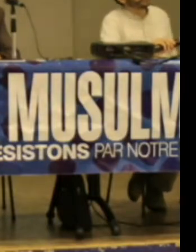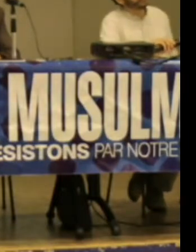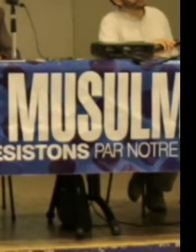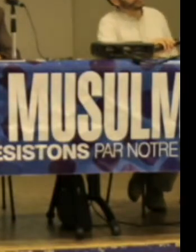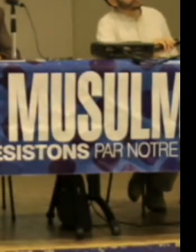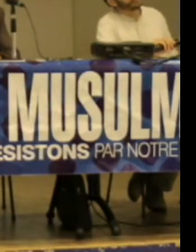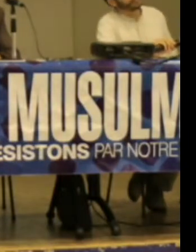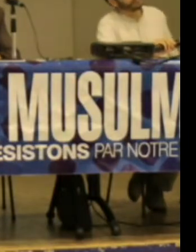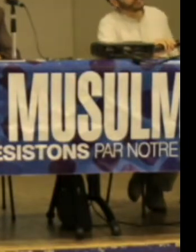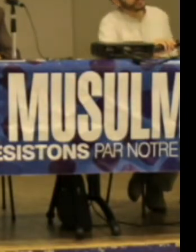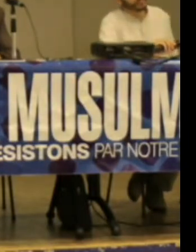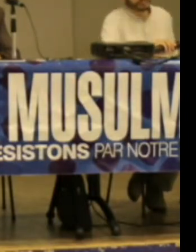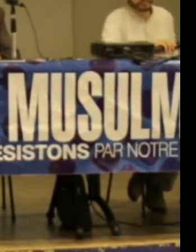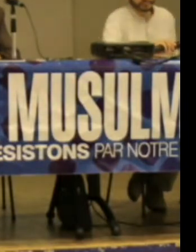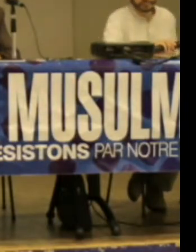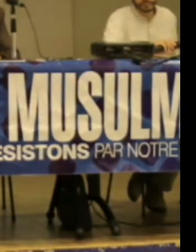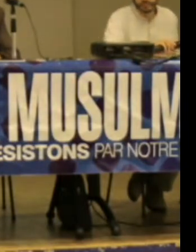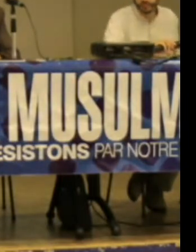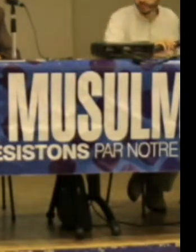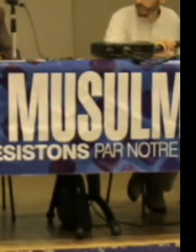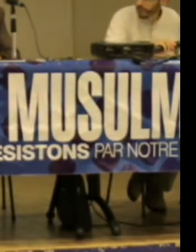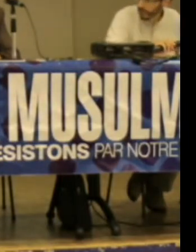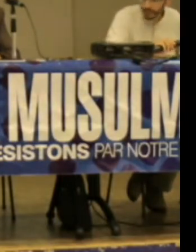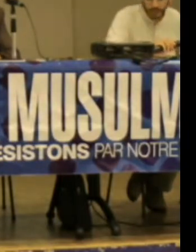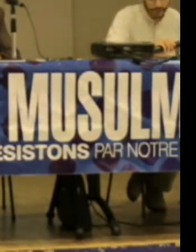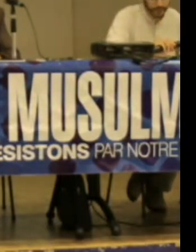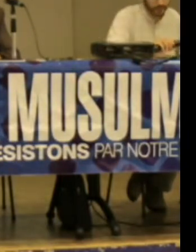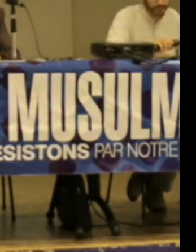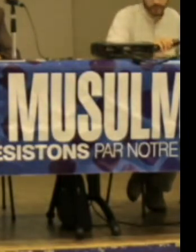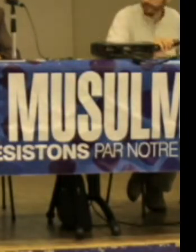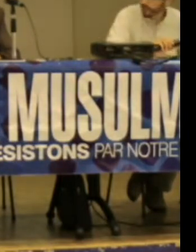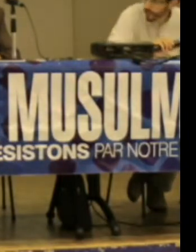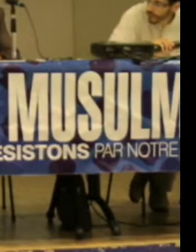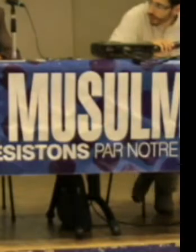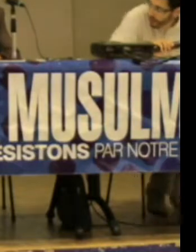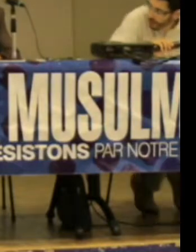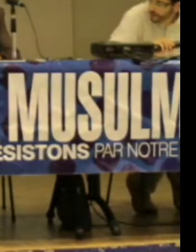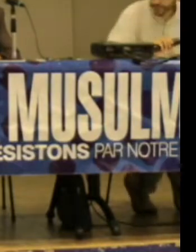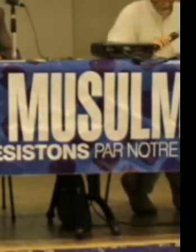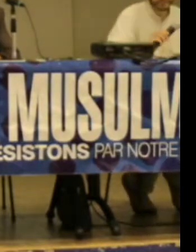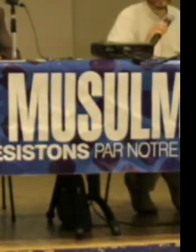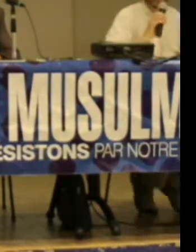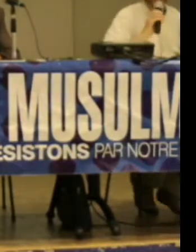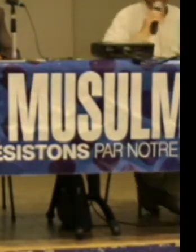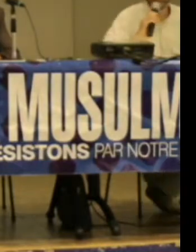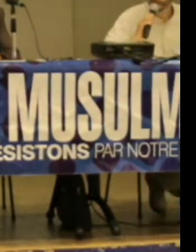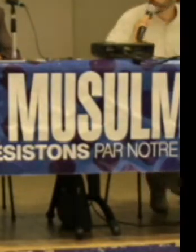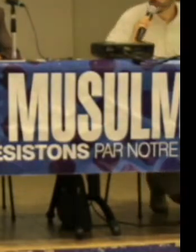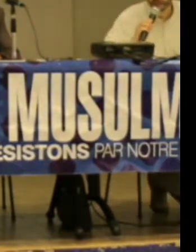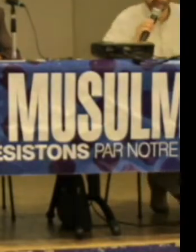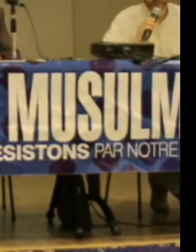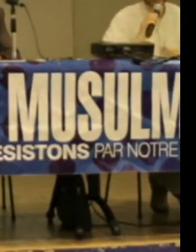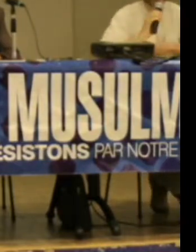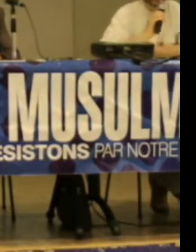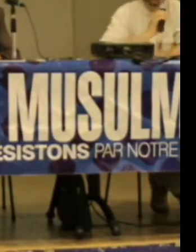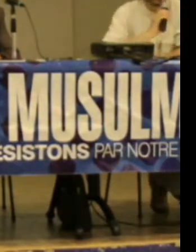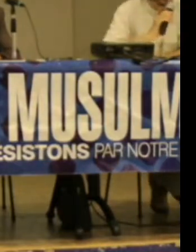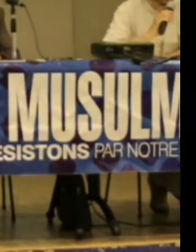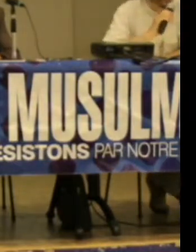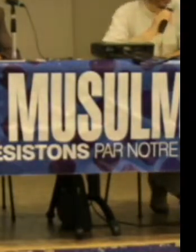Inch'Allah. Donc, je vais passer la parole à Hafez, qui va présenter de manière succincte l'UFCM. Oui, donc, salam